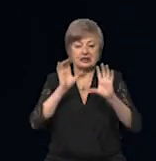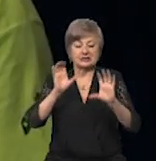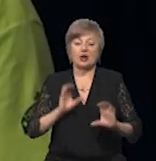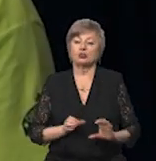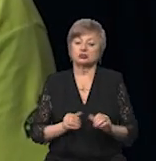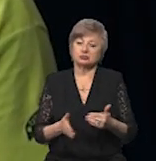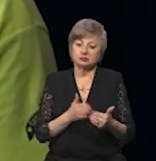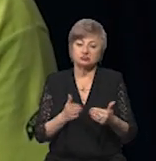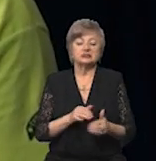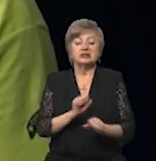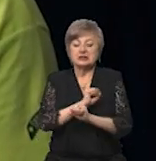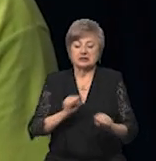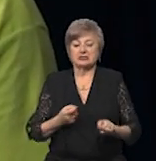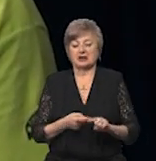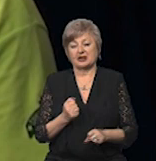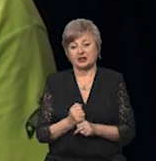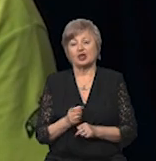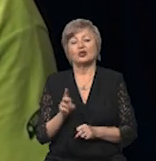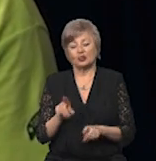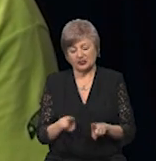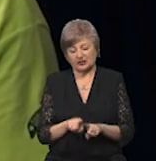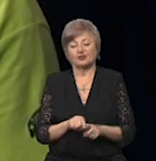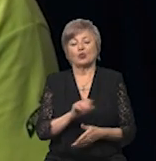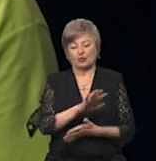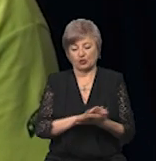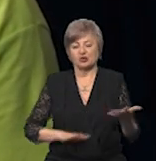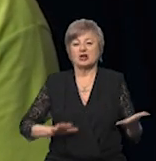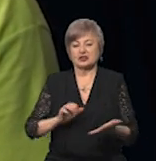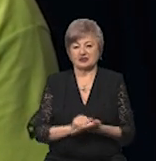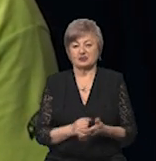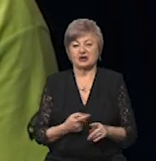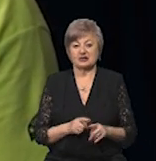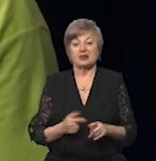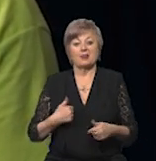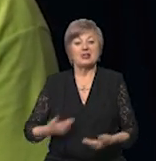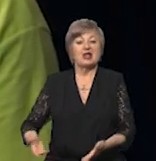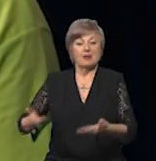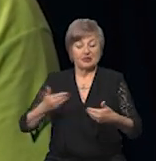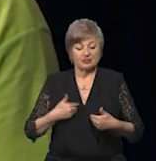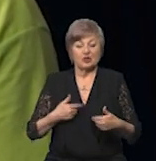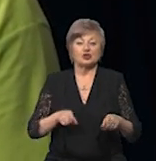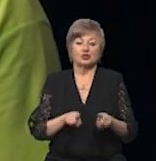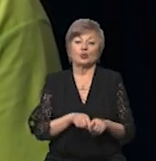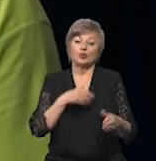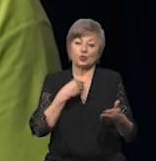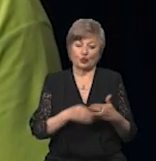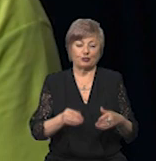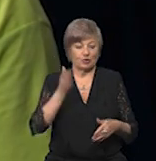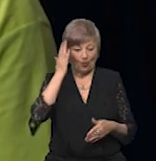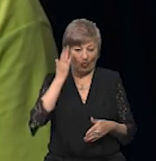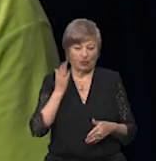не дозволяють цього робити, але вони продовжують цим займатися. Мені пропонували придбати справжню таку голову,